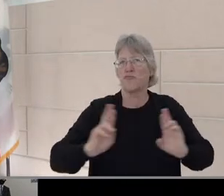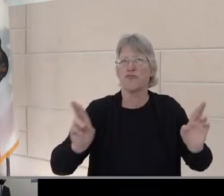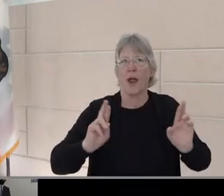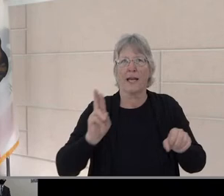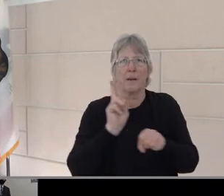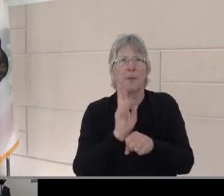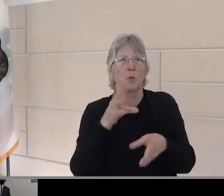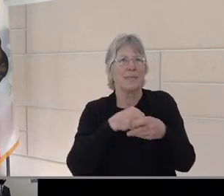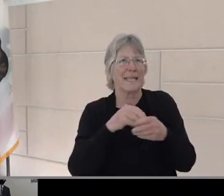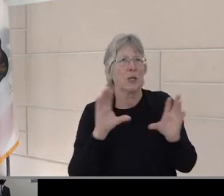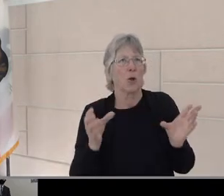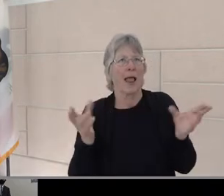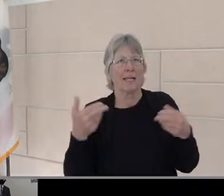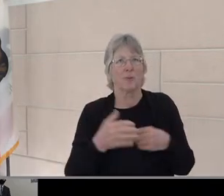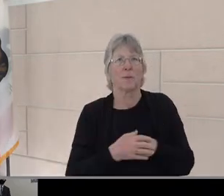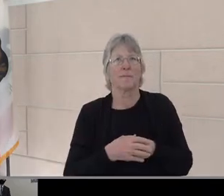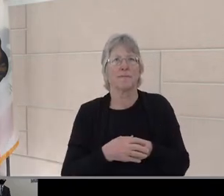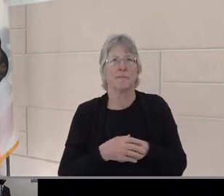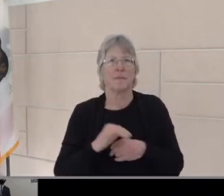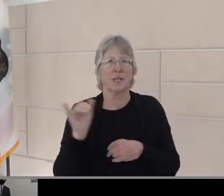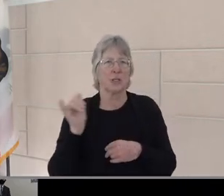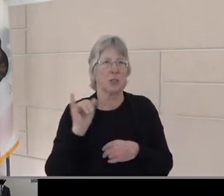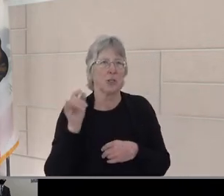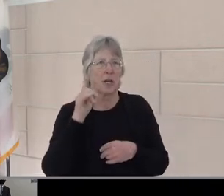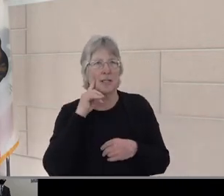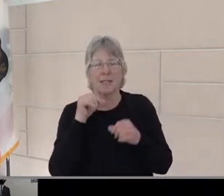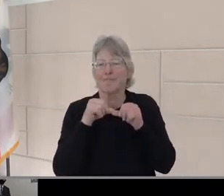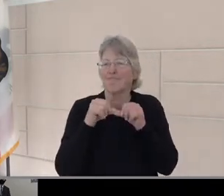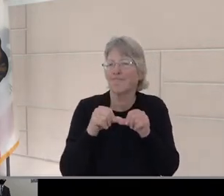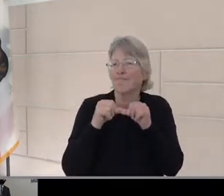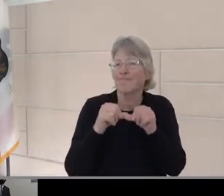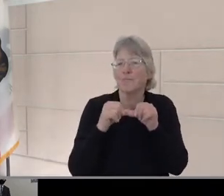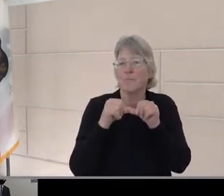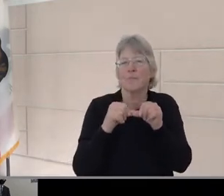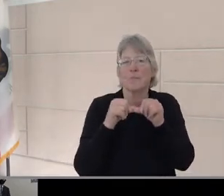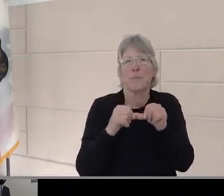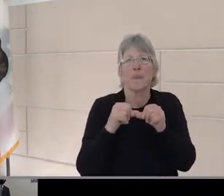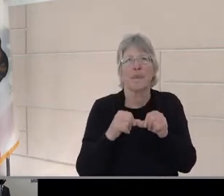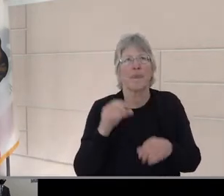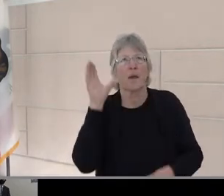ដើម្បីប្រើឲ្យគ្រូបង្ហាត់នៅក្នុងថ្នាក់នីមួយនីមួយ